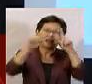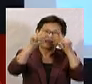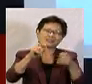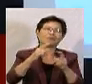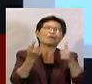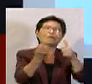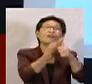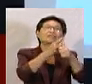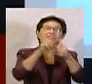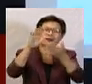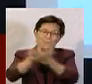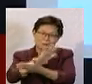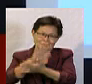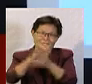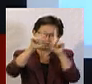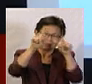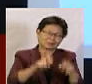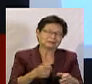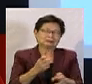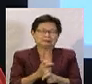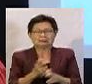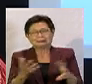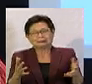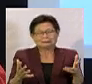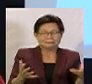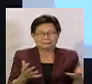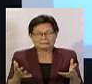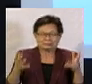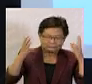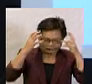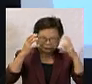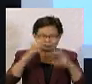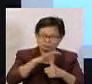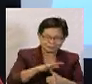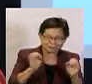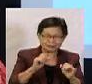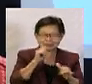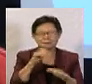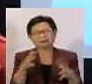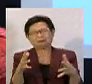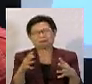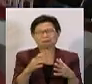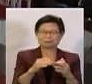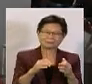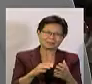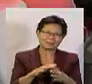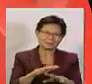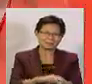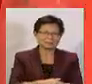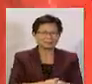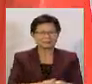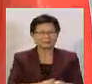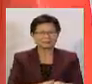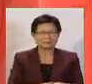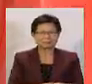So agak hectic and pressure tu tak lah, tapi agak pack juga lah. Ha.